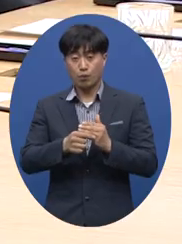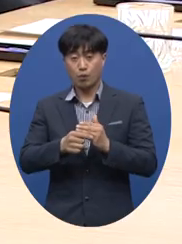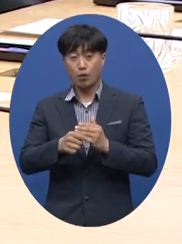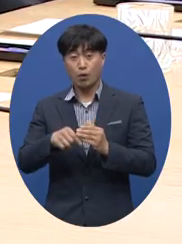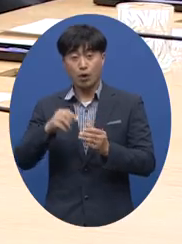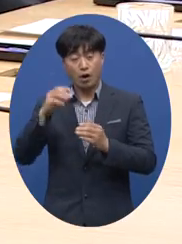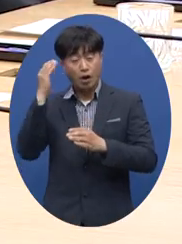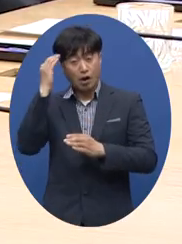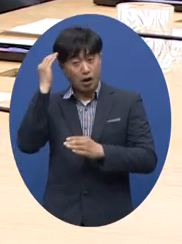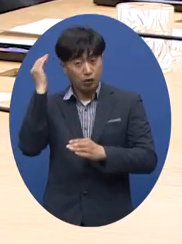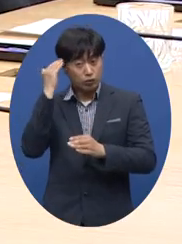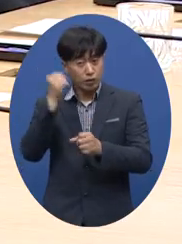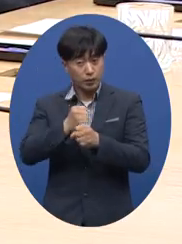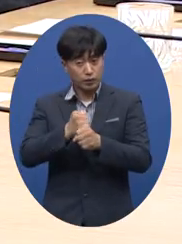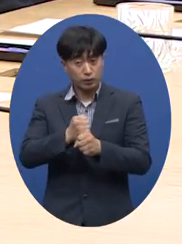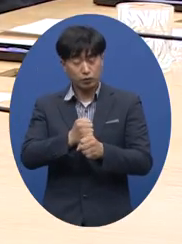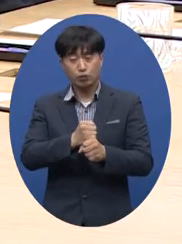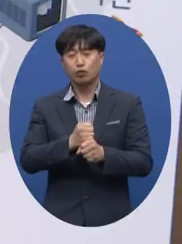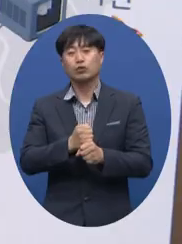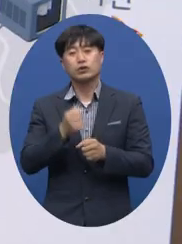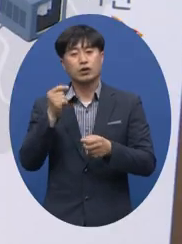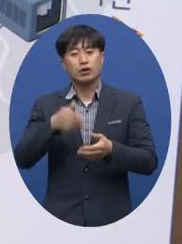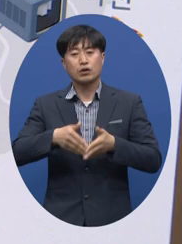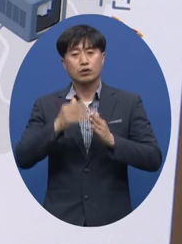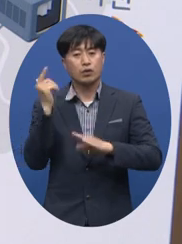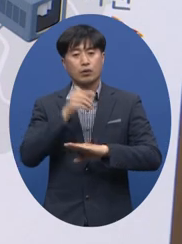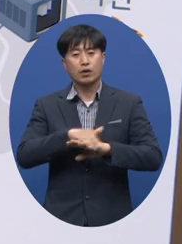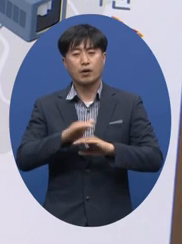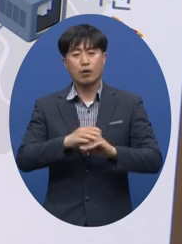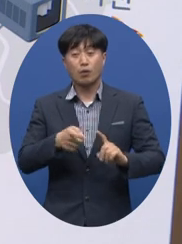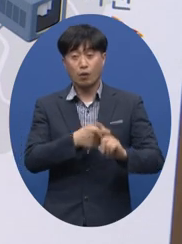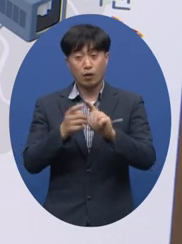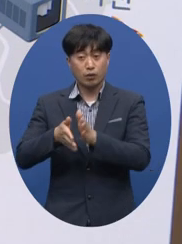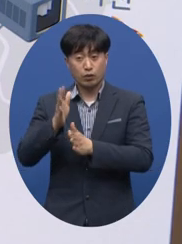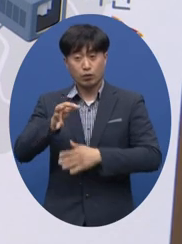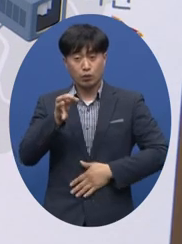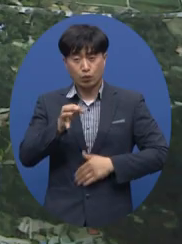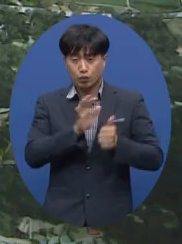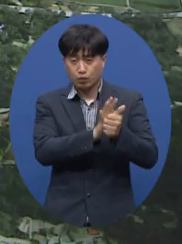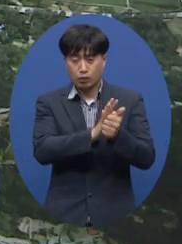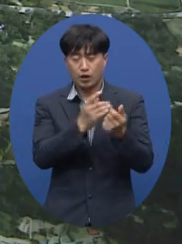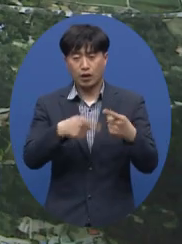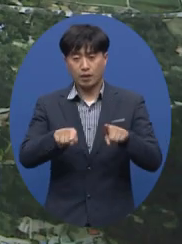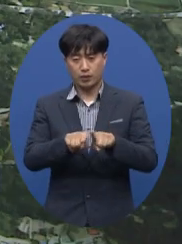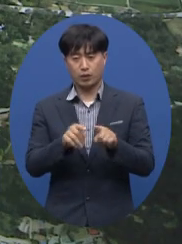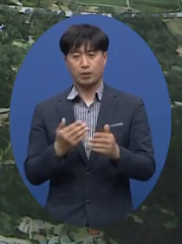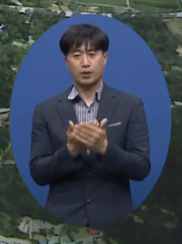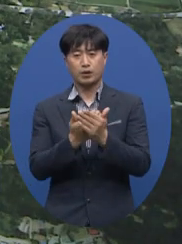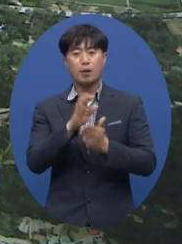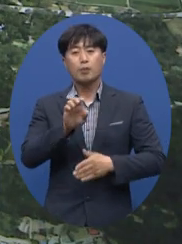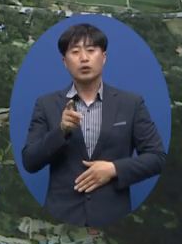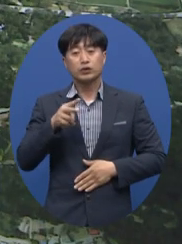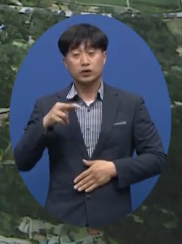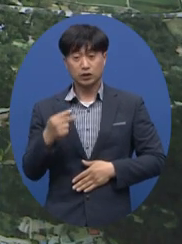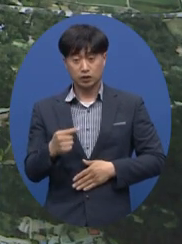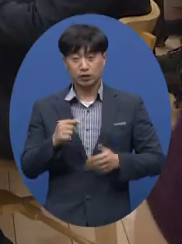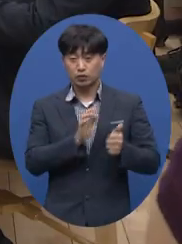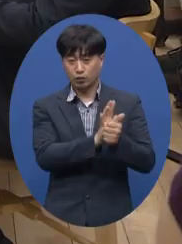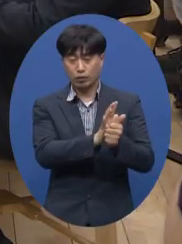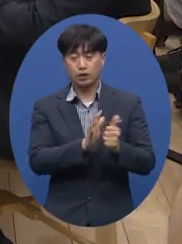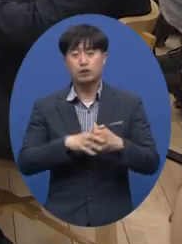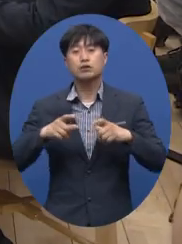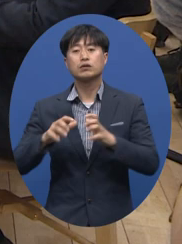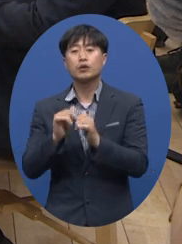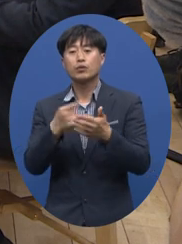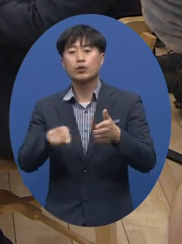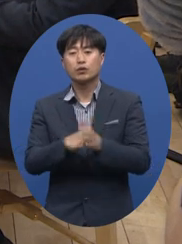국산화 개발 연구를 진행할 예정. 또 반도체 관련 기술이 있는 기업에 자금을 지원하는 상생 펀드를 조성합니다. 지역